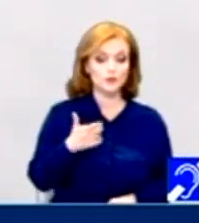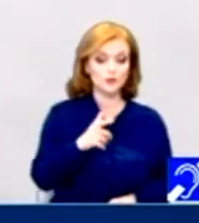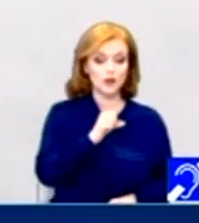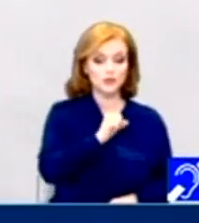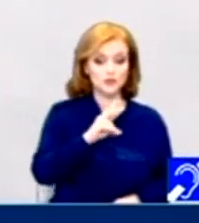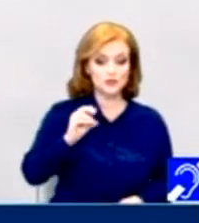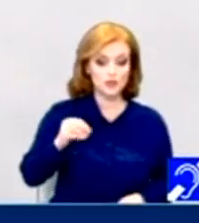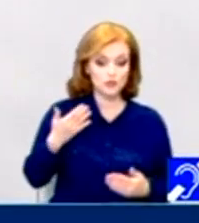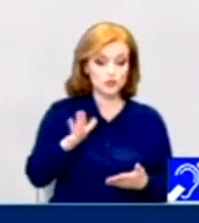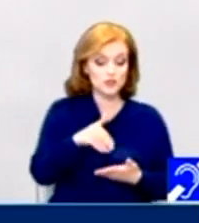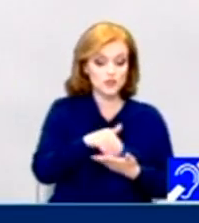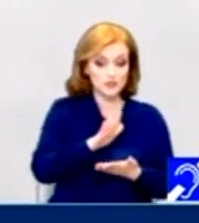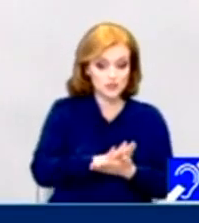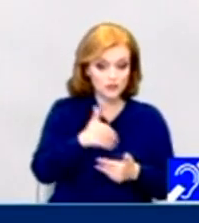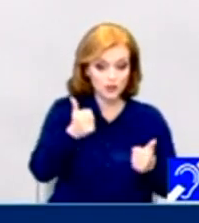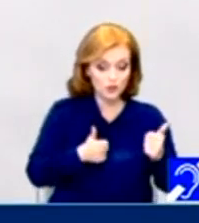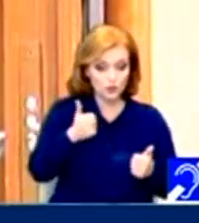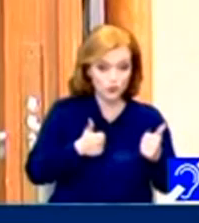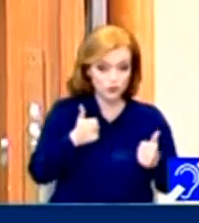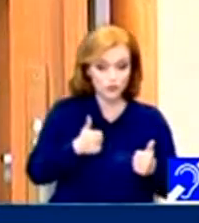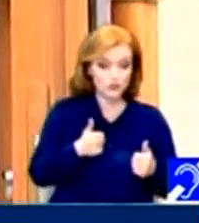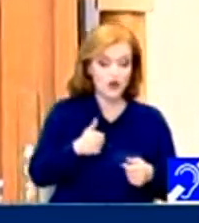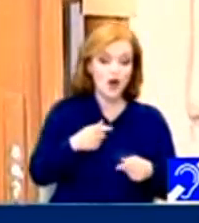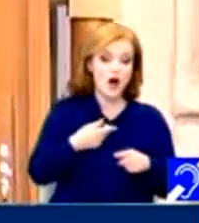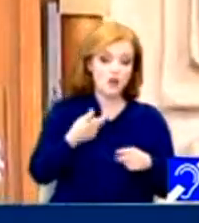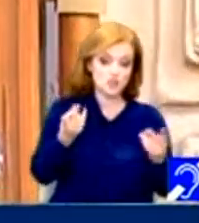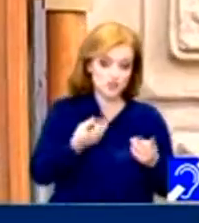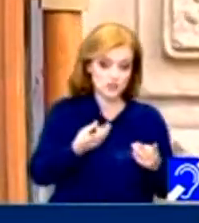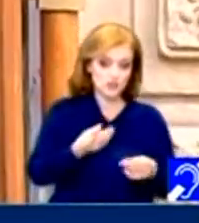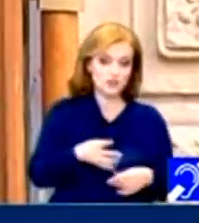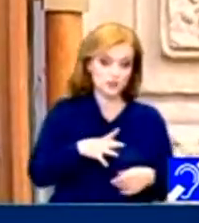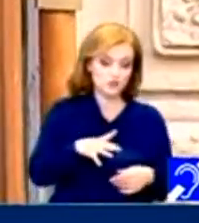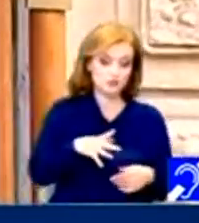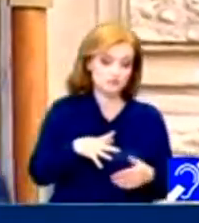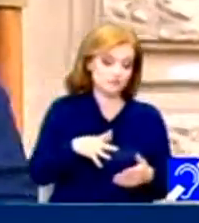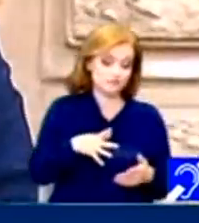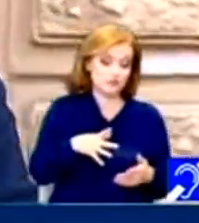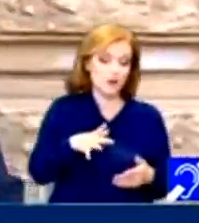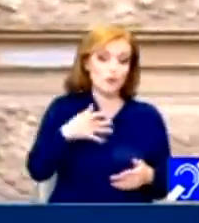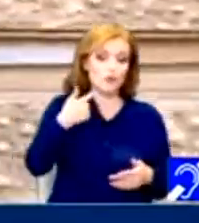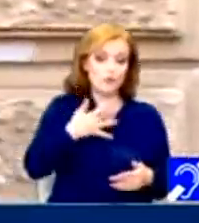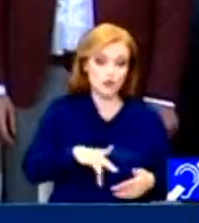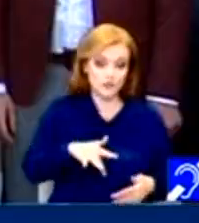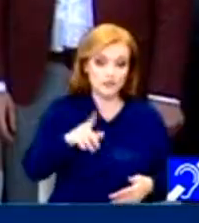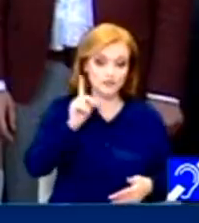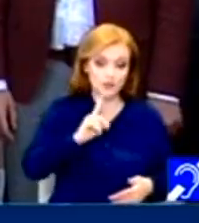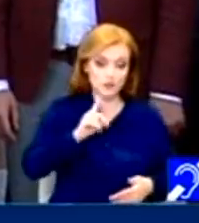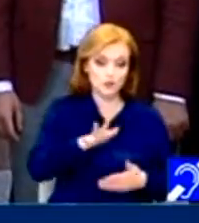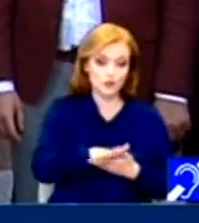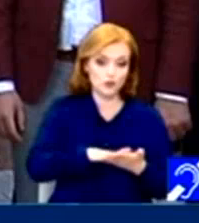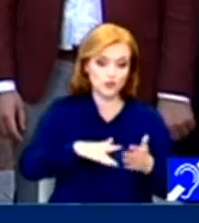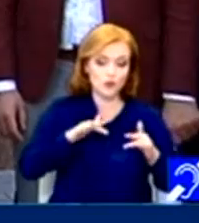deja înregistrat în cursa pentru șefia municipalității, acesta ar urma să se suspende din funcția de primar general pentru a-și